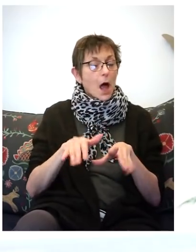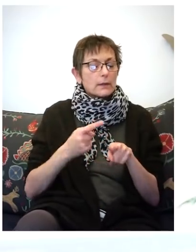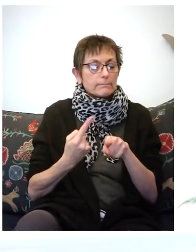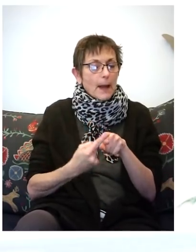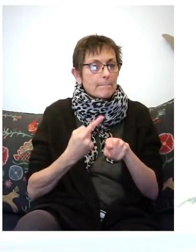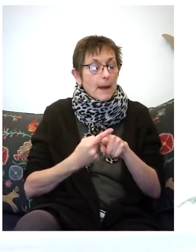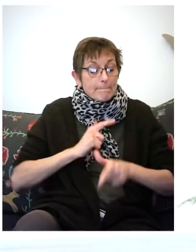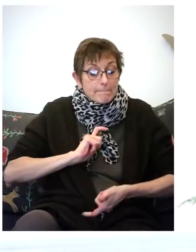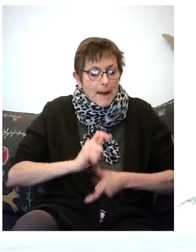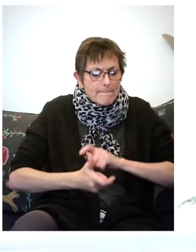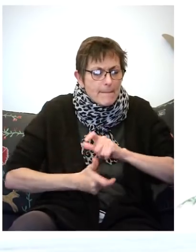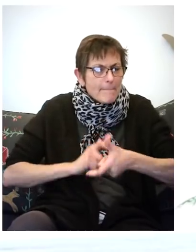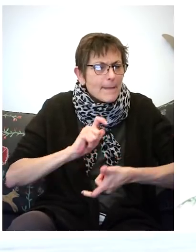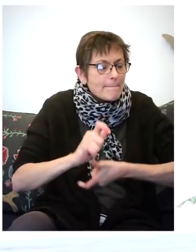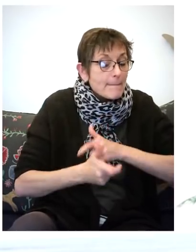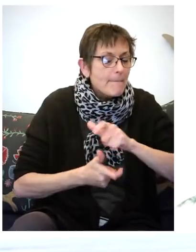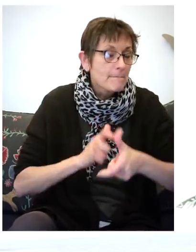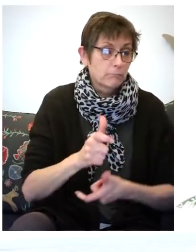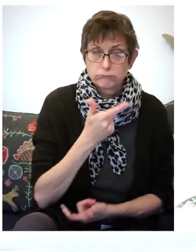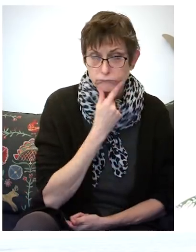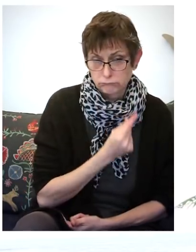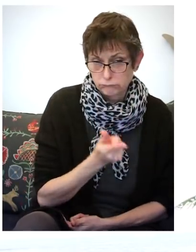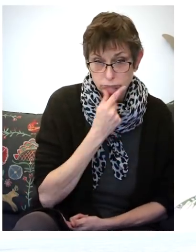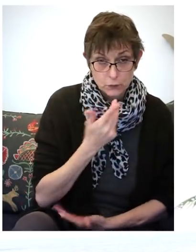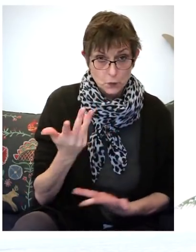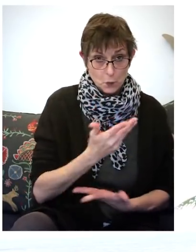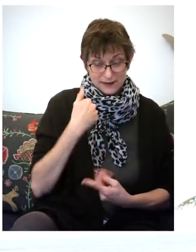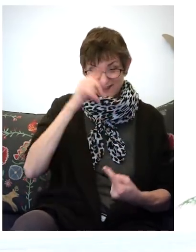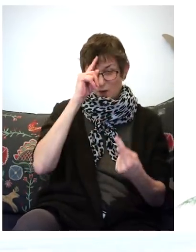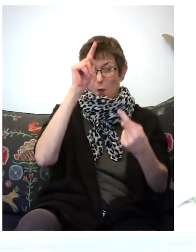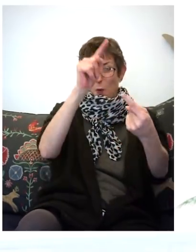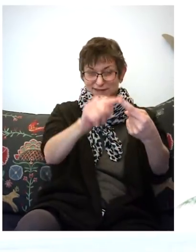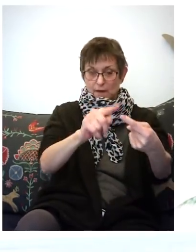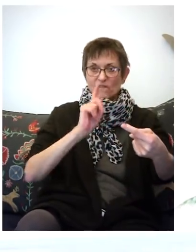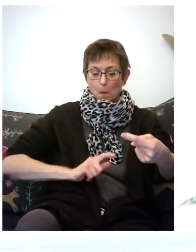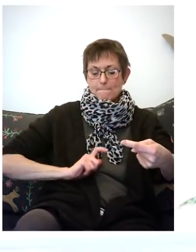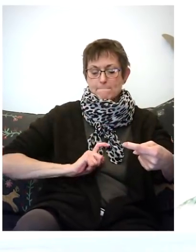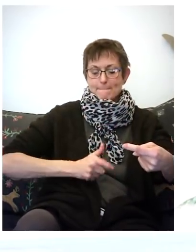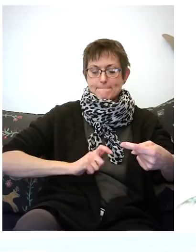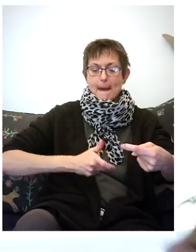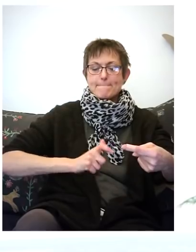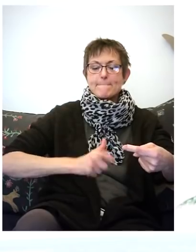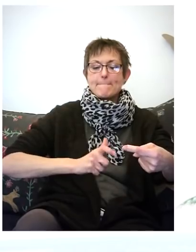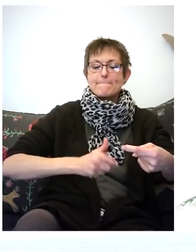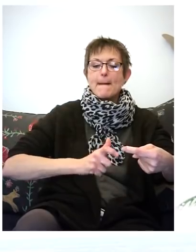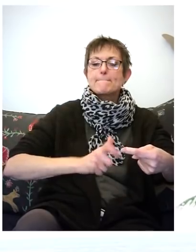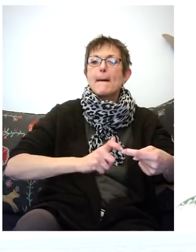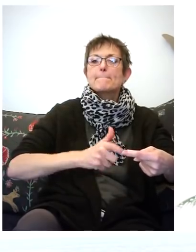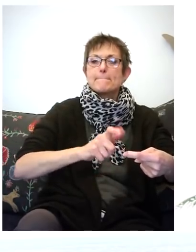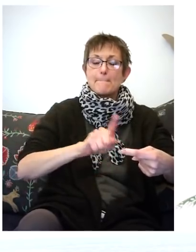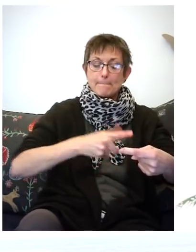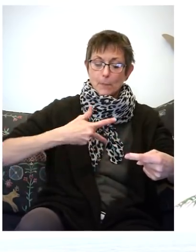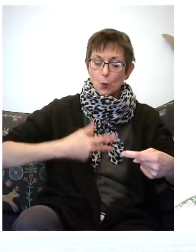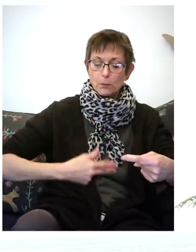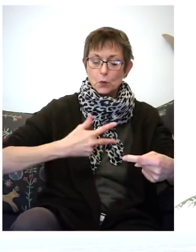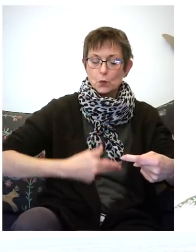c'est la méthode des petits pas dont je vous ai déjà parlé d'ailleurs sur la chaîne. L'idée est très simple, il faut découper le but en espèces de checkpoints accessibles. Si vous créez